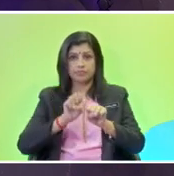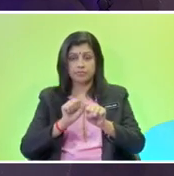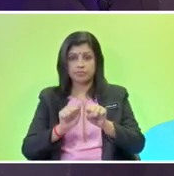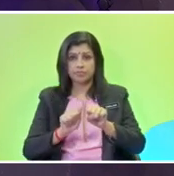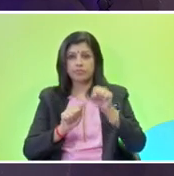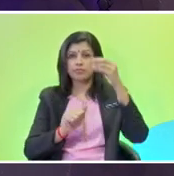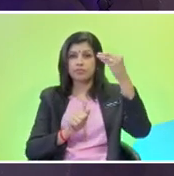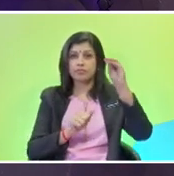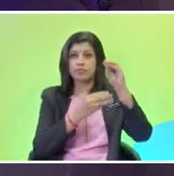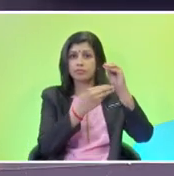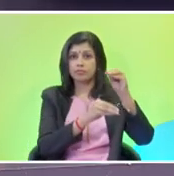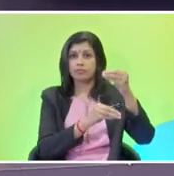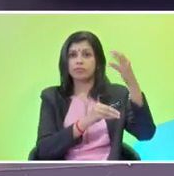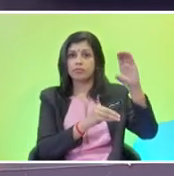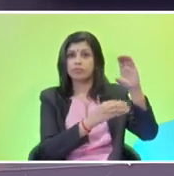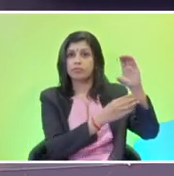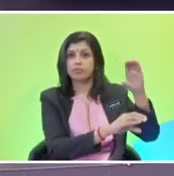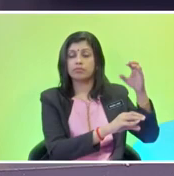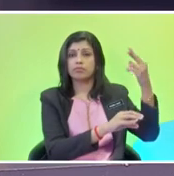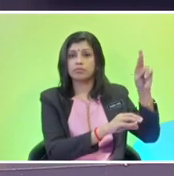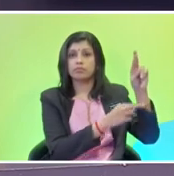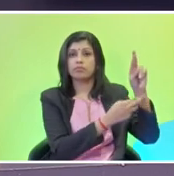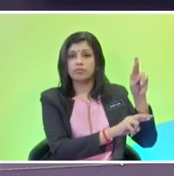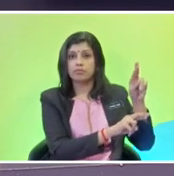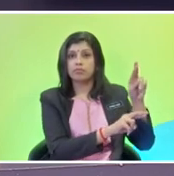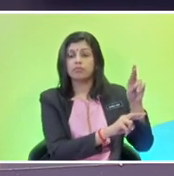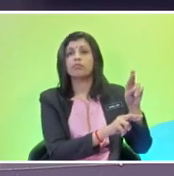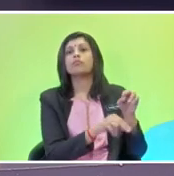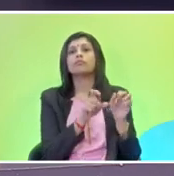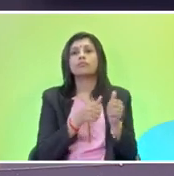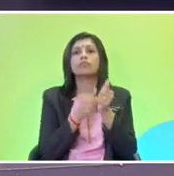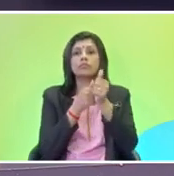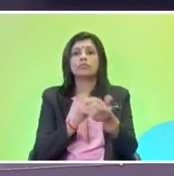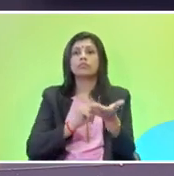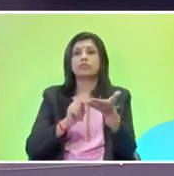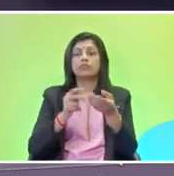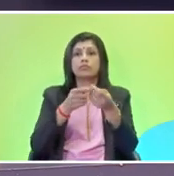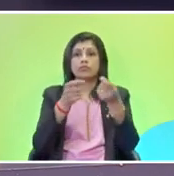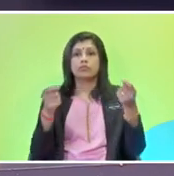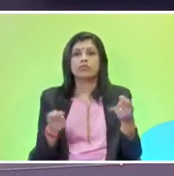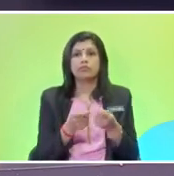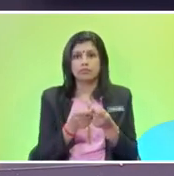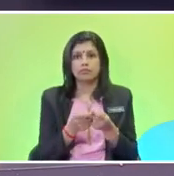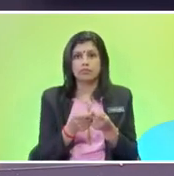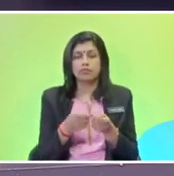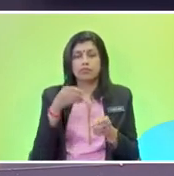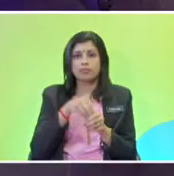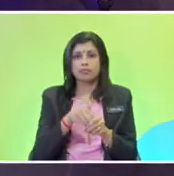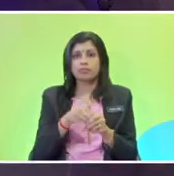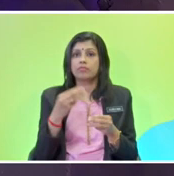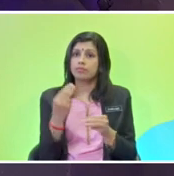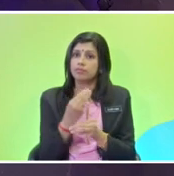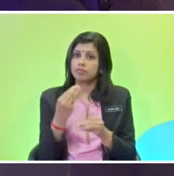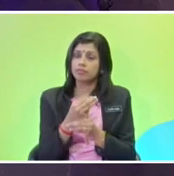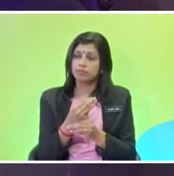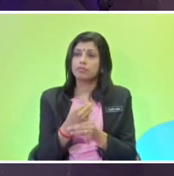itulah di sekolah, di dalam bilik darjah, cikgu-cikgu melatih kita menggunakan buku kotak-kotak. Ingat lagi tak? Yalah cikgu, saya dah